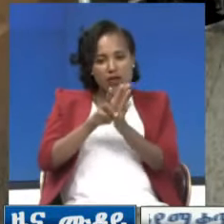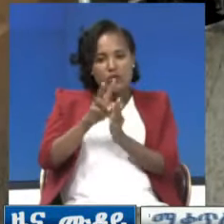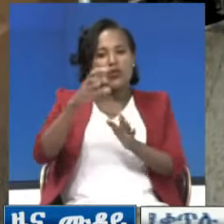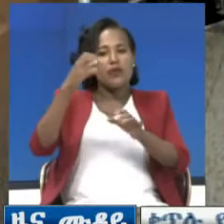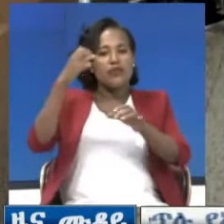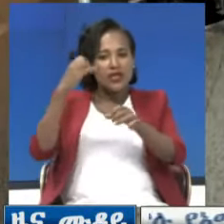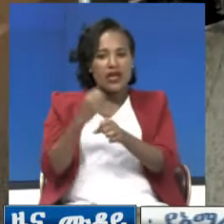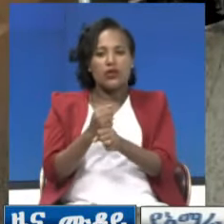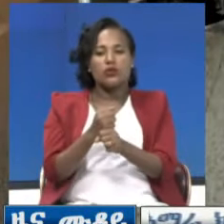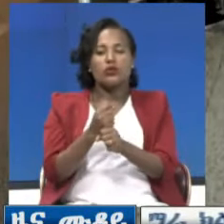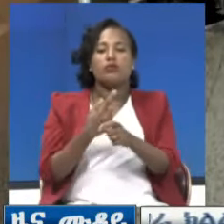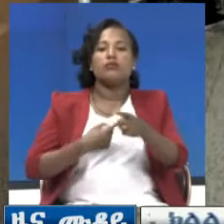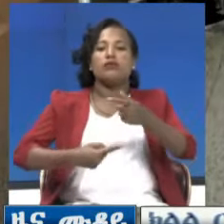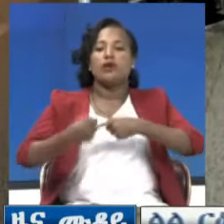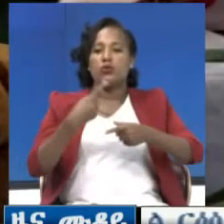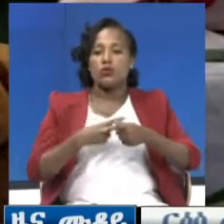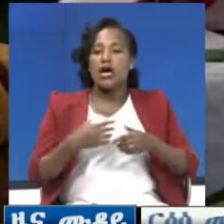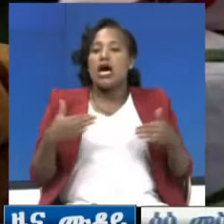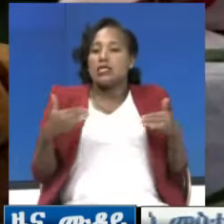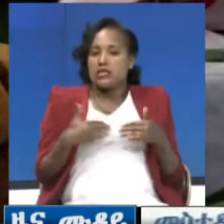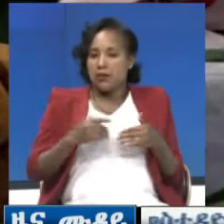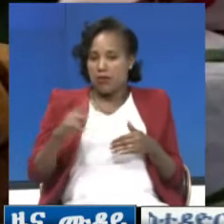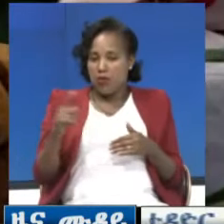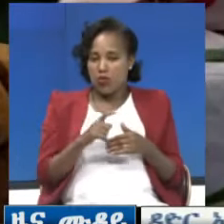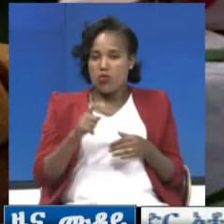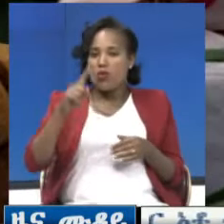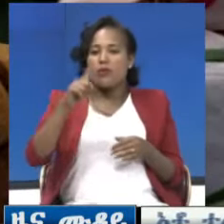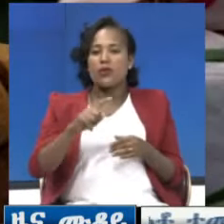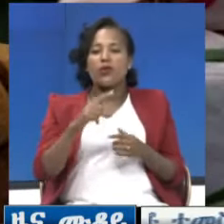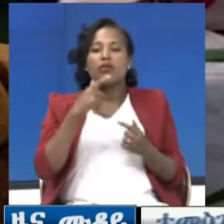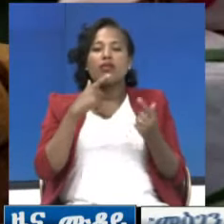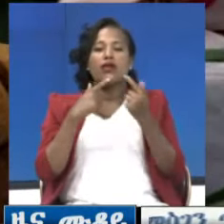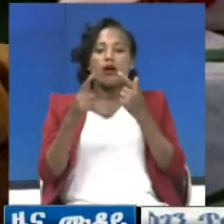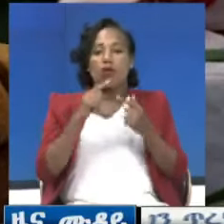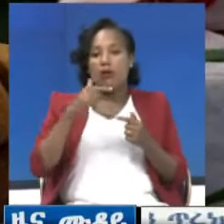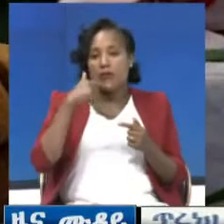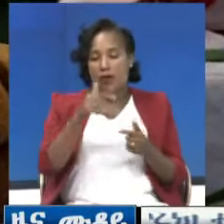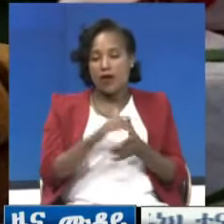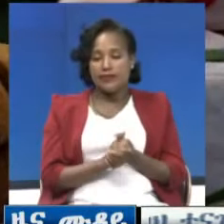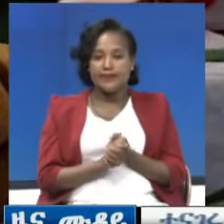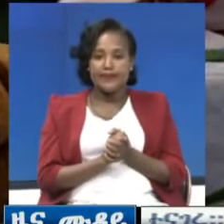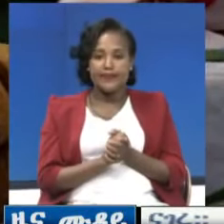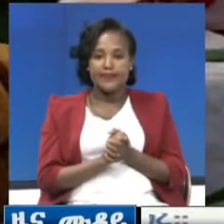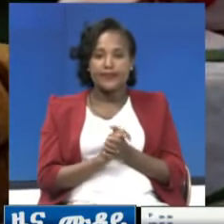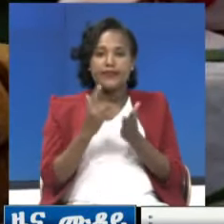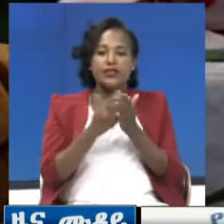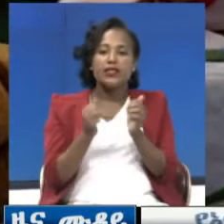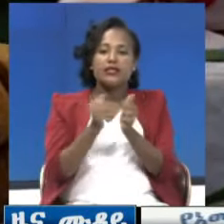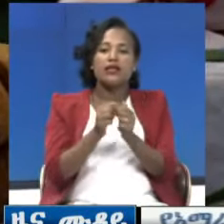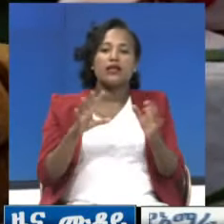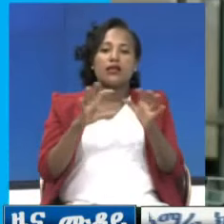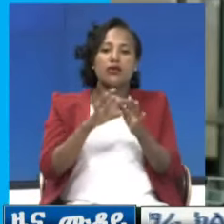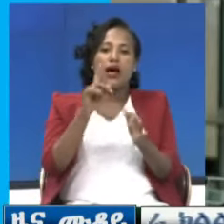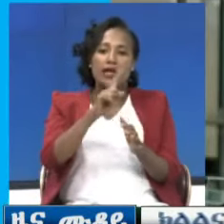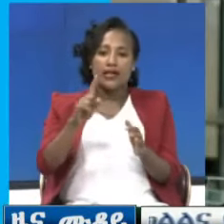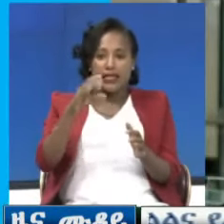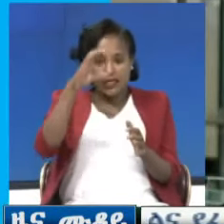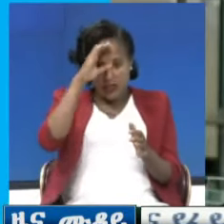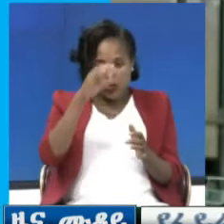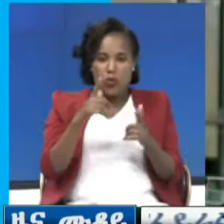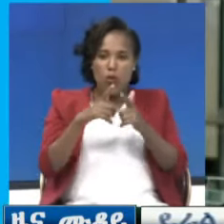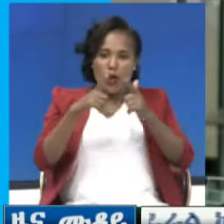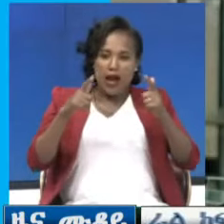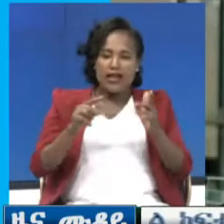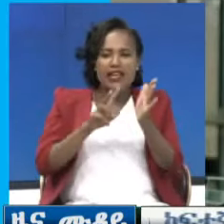እየተያዙ መምጣቱ አሳሳቢ መሆኑን ኮሚቴው ተመልክቷል ብለዋል። ከዚህ ጋር ተያይዞ አንዳንድ ሰዎች ጎላ